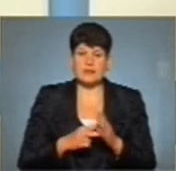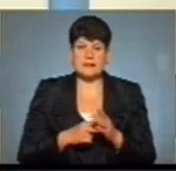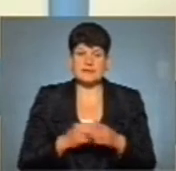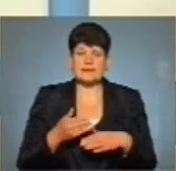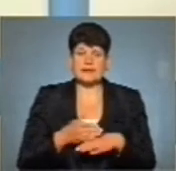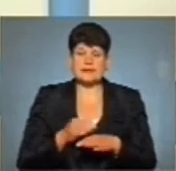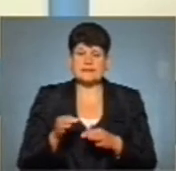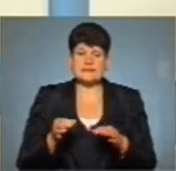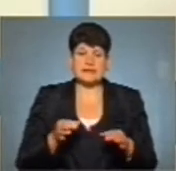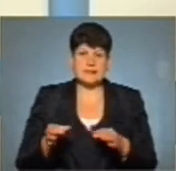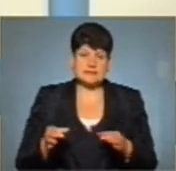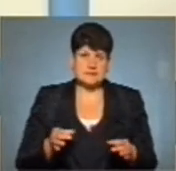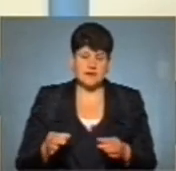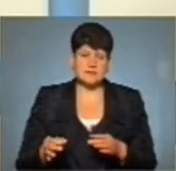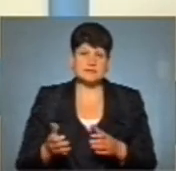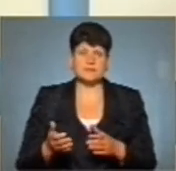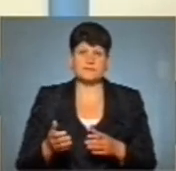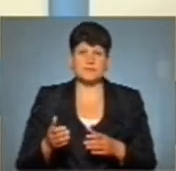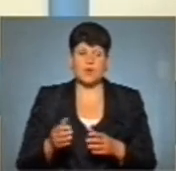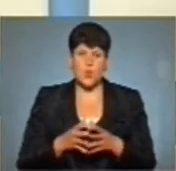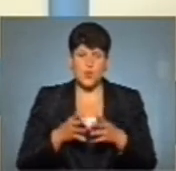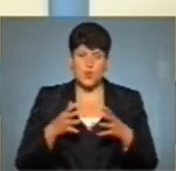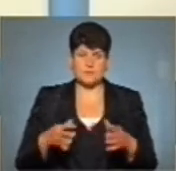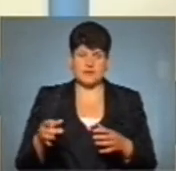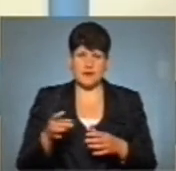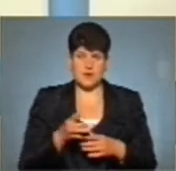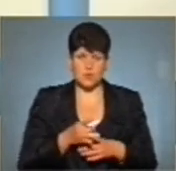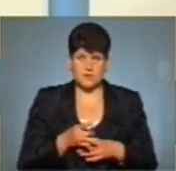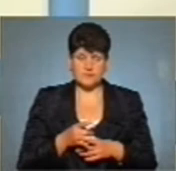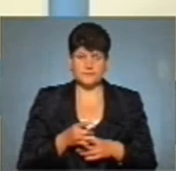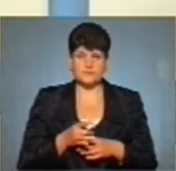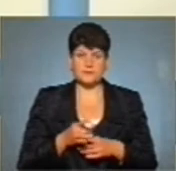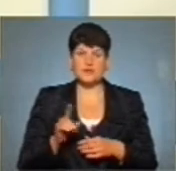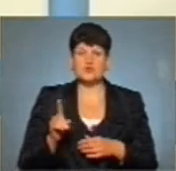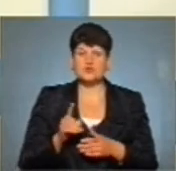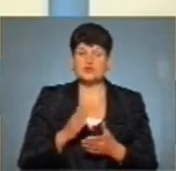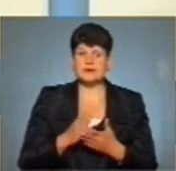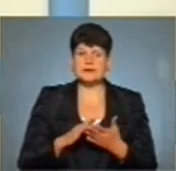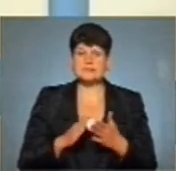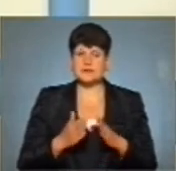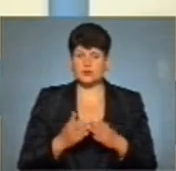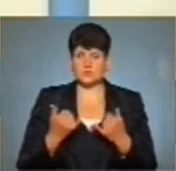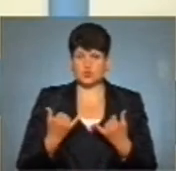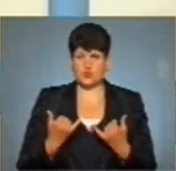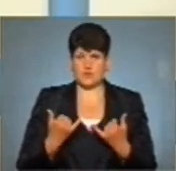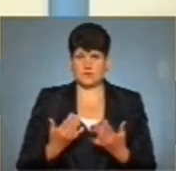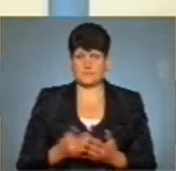плані реформи субрегіонального рівня, тобто укрупнення районів. Що є станом там на сьогодні?